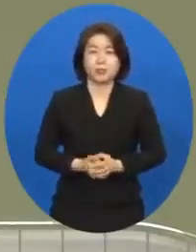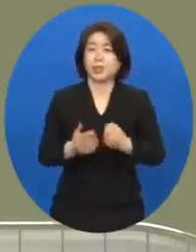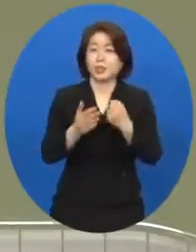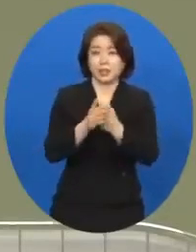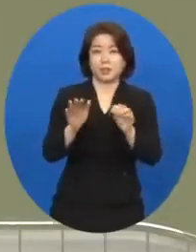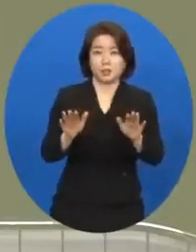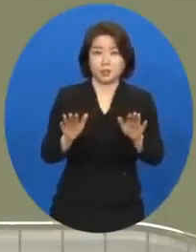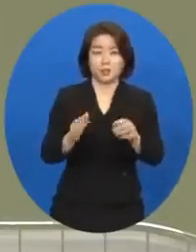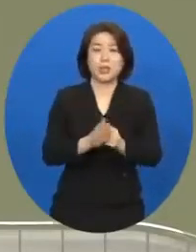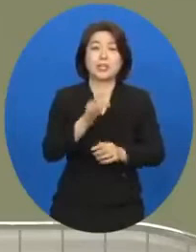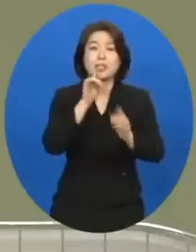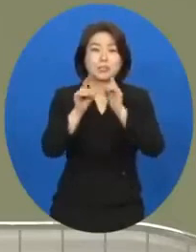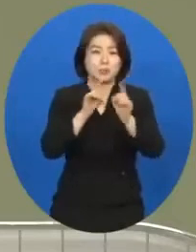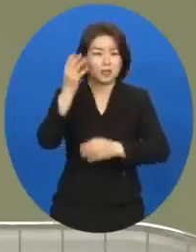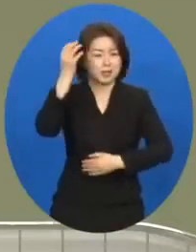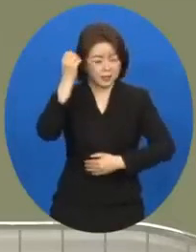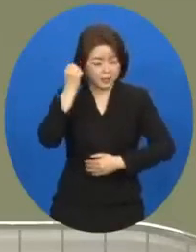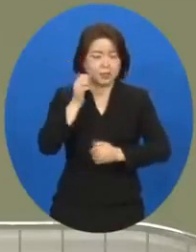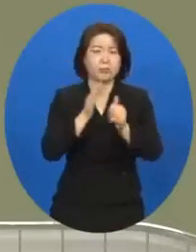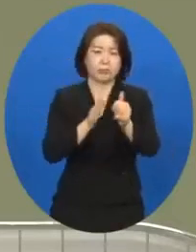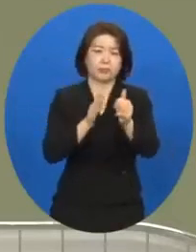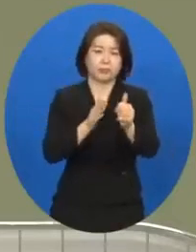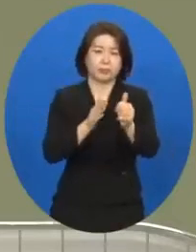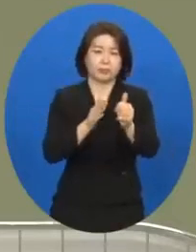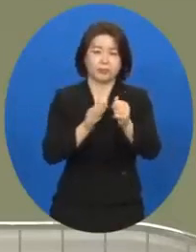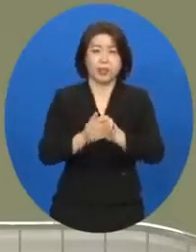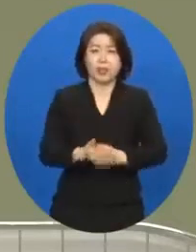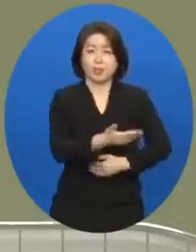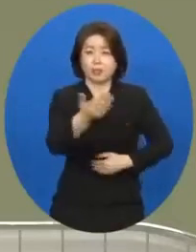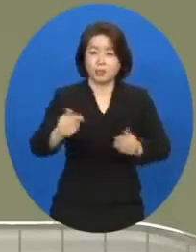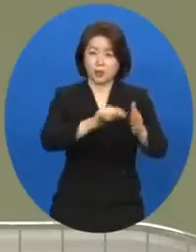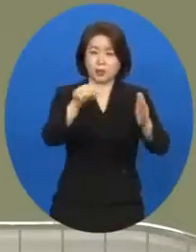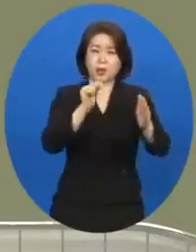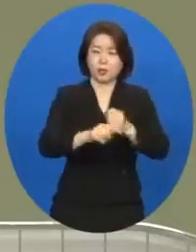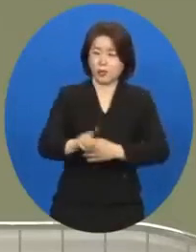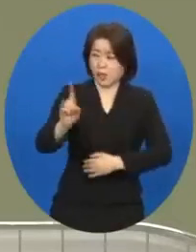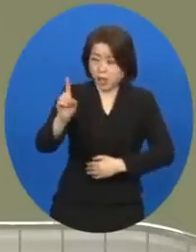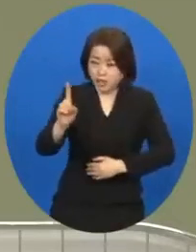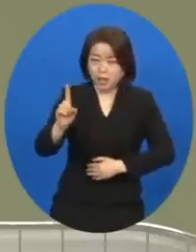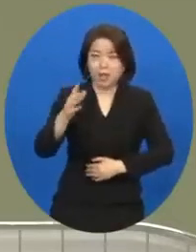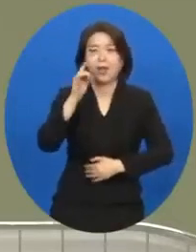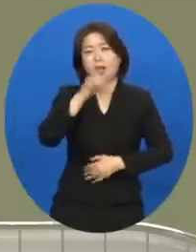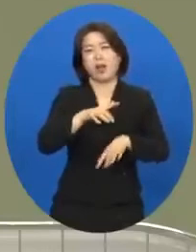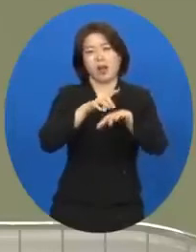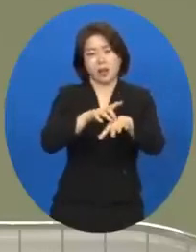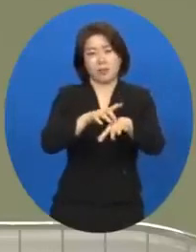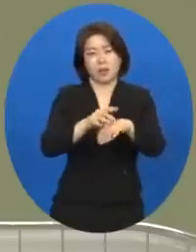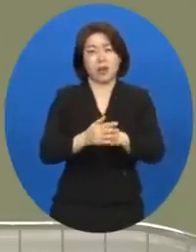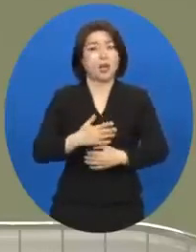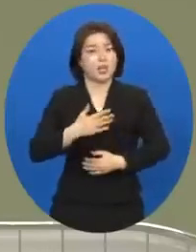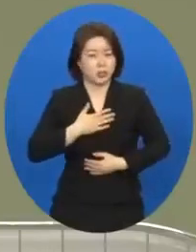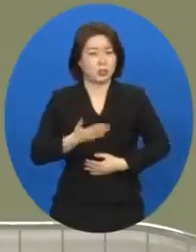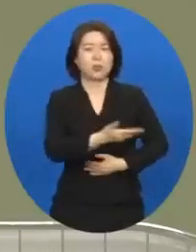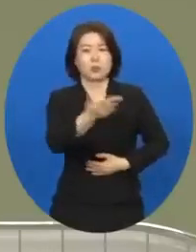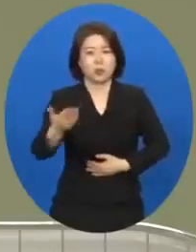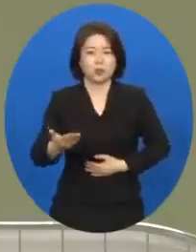오늘 이 말씀을 기억해야 한다는 거예요. 너희 가운데 하나는 악마다. 저도